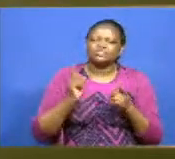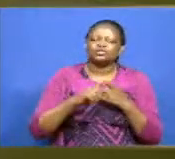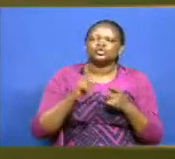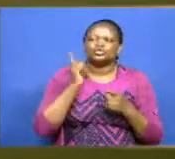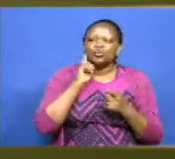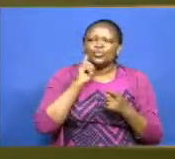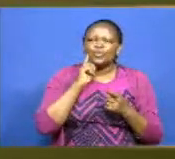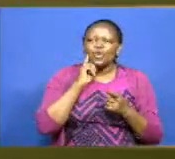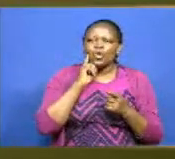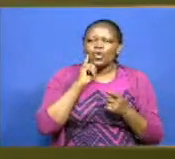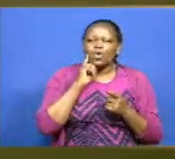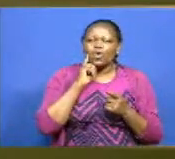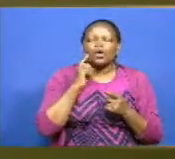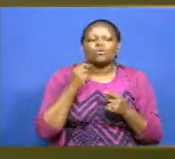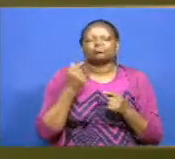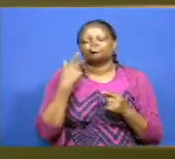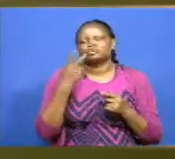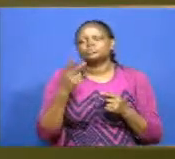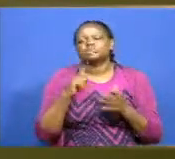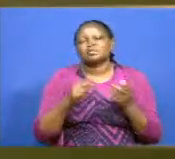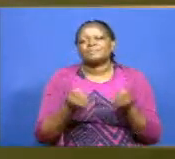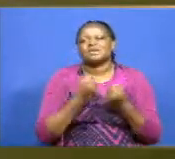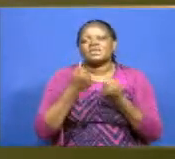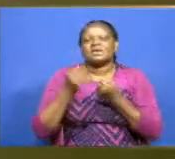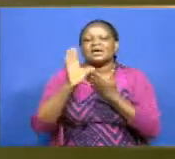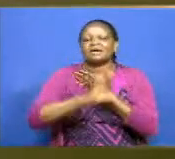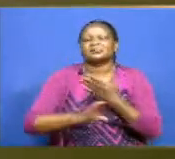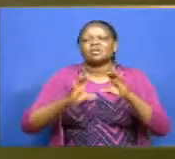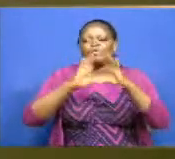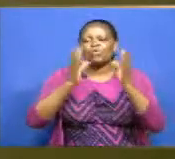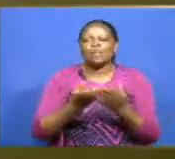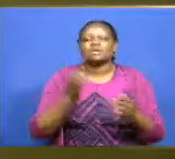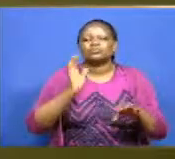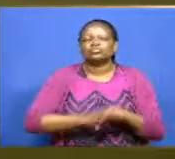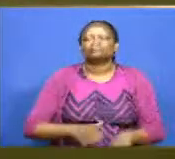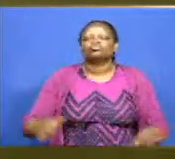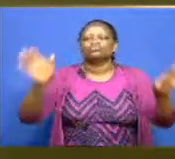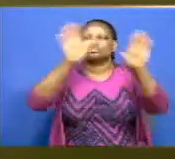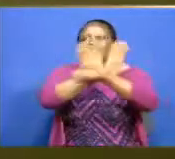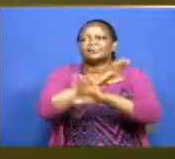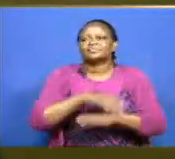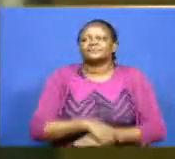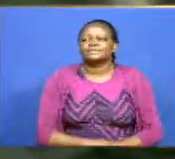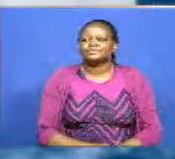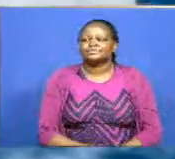kuacha na utabiri wa hali ya hewa katika maeneo mengine duniani. Uwe na usiku mtulivu.